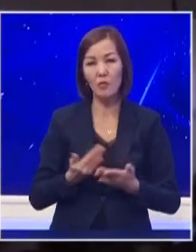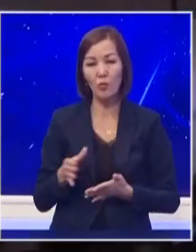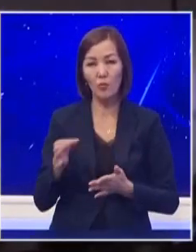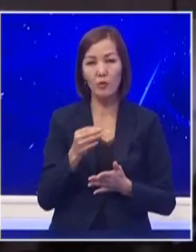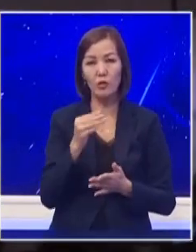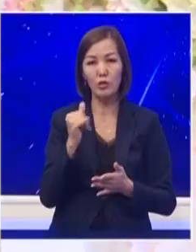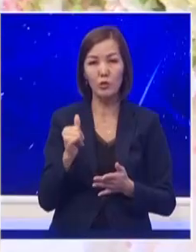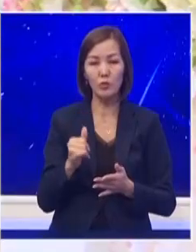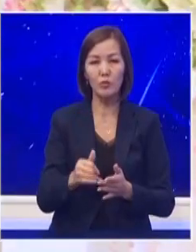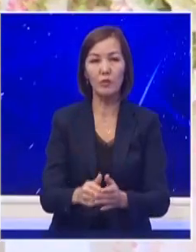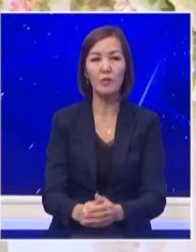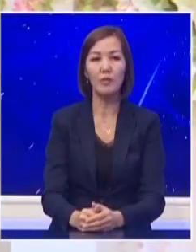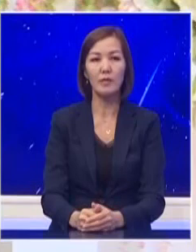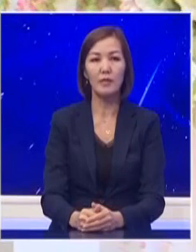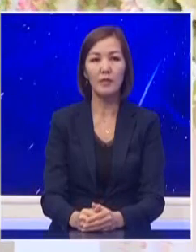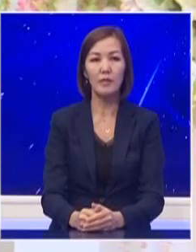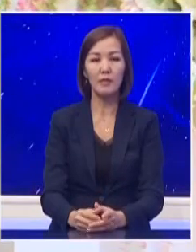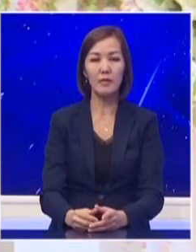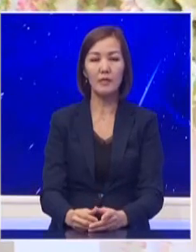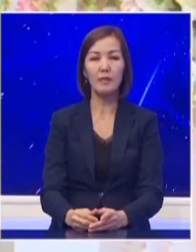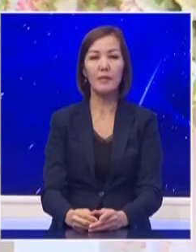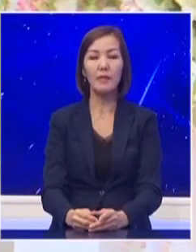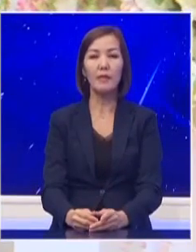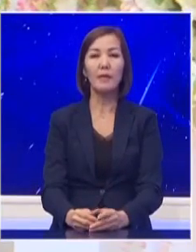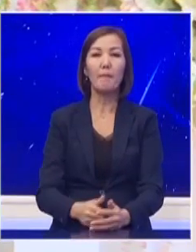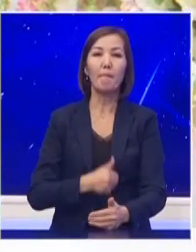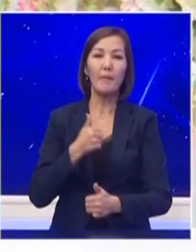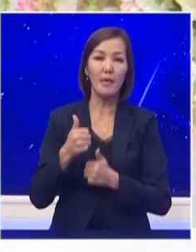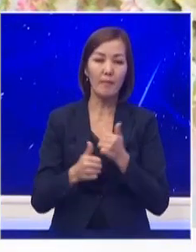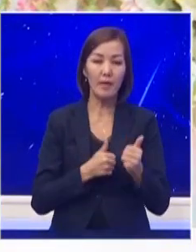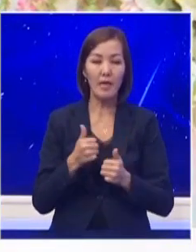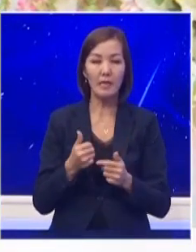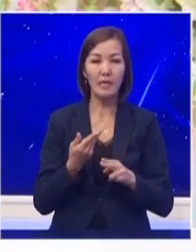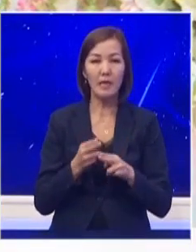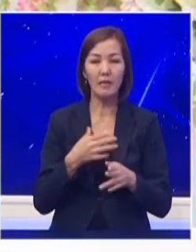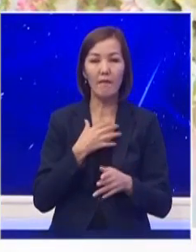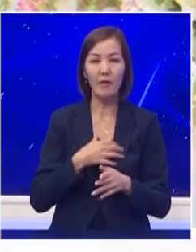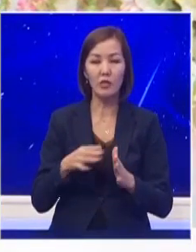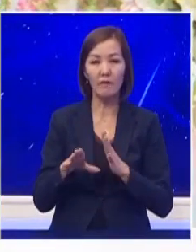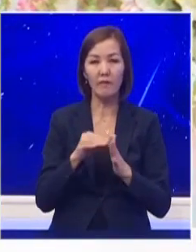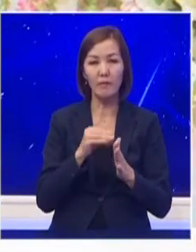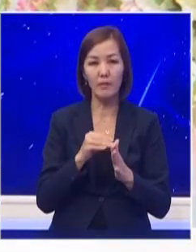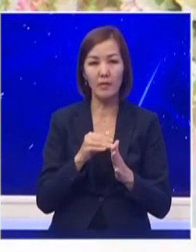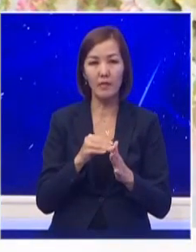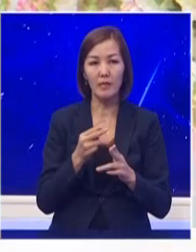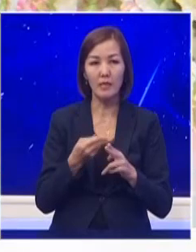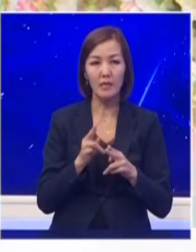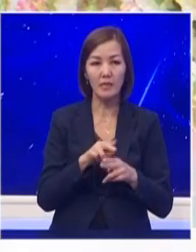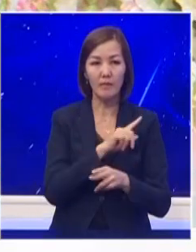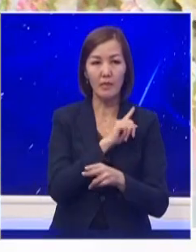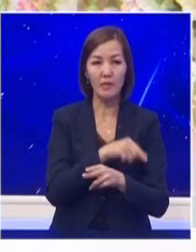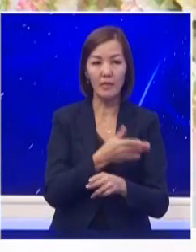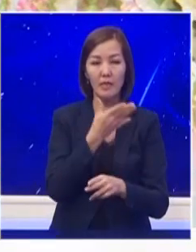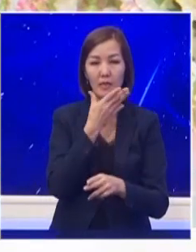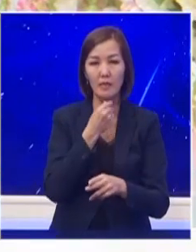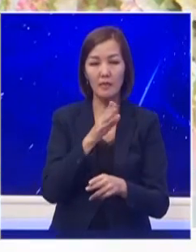области Жетысу цель данного мероприятия это выбрать самых сильнейших и